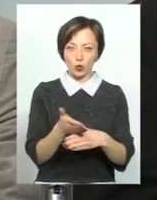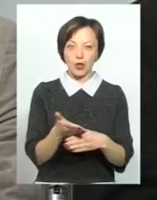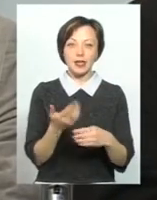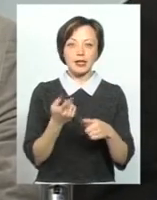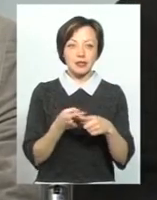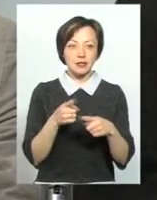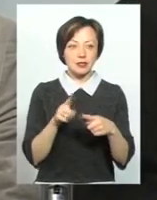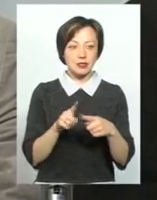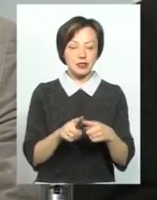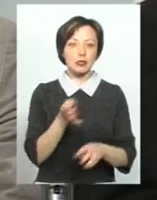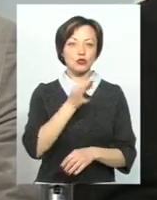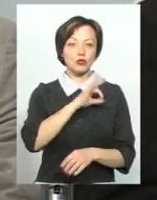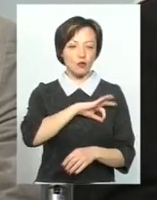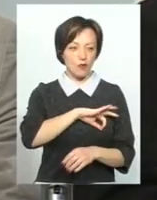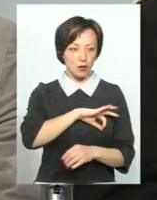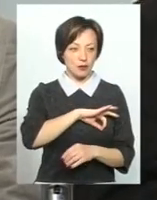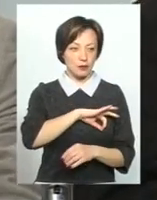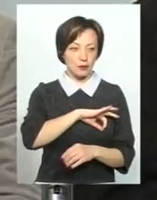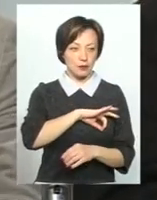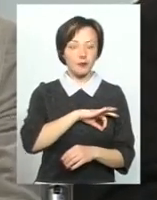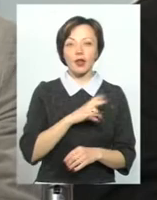його застосувати.